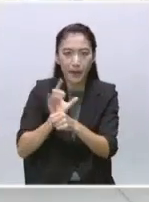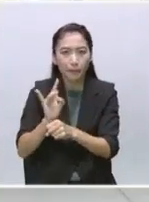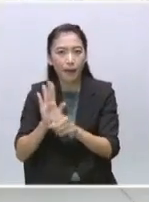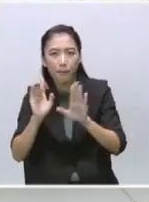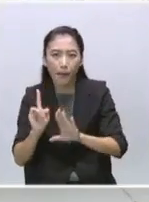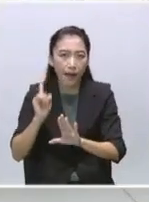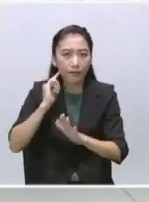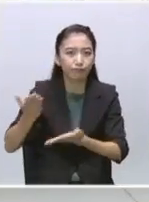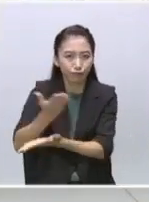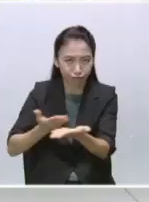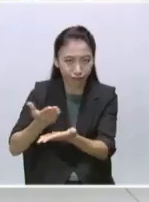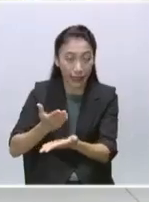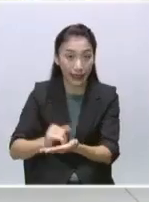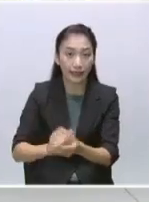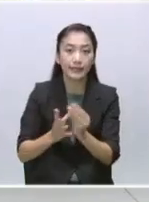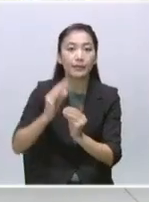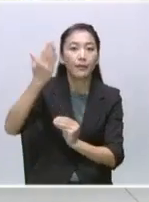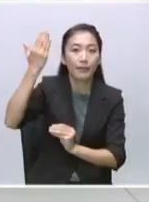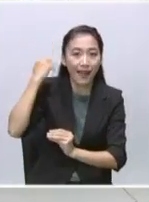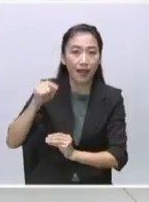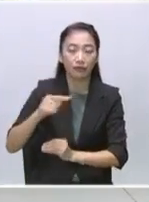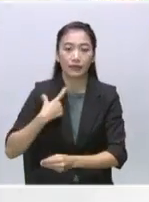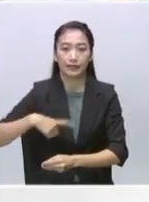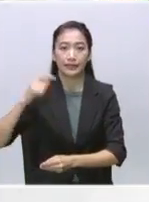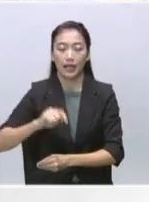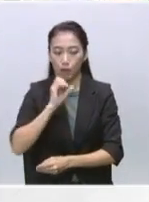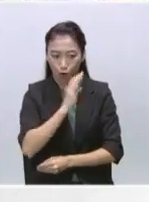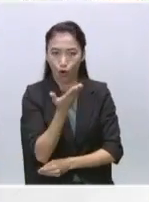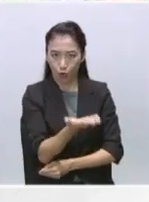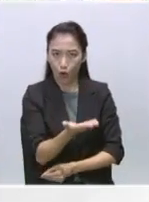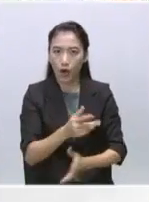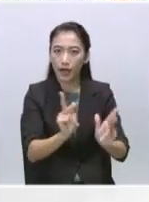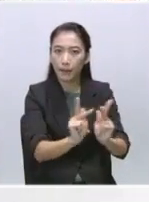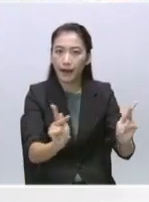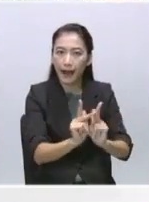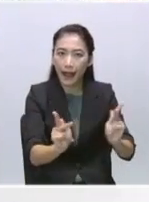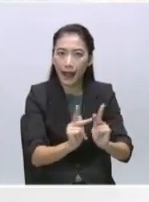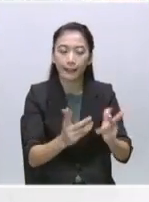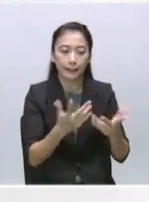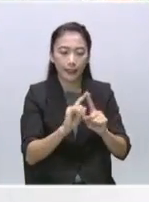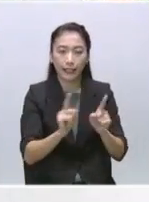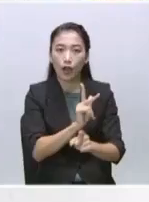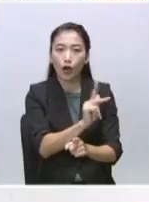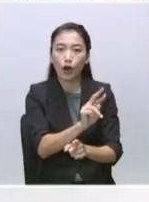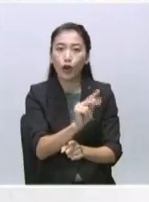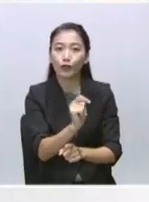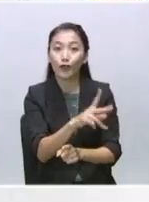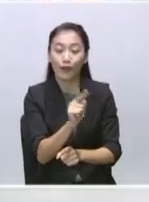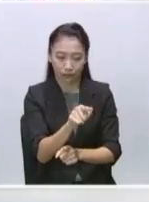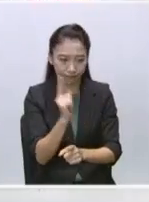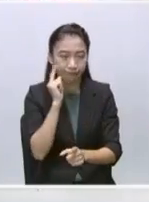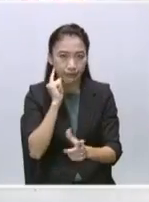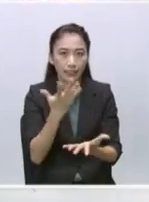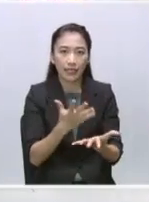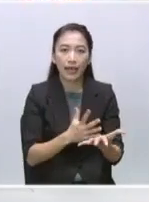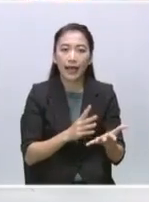ดาห์ที่ผ่านมาครับศาลรัฐธรรมนูญได้เรียกเอกสารบันทึกการประชุมของคณะกรรมการร่างรัฐธรรมนูญหรือกรท.ในครั้งที่